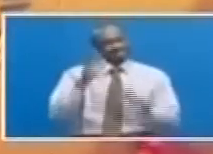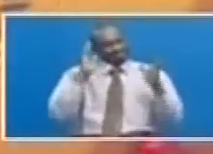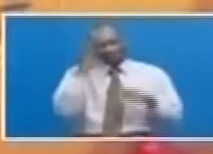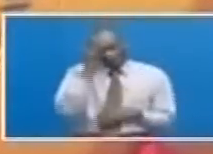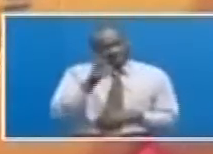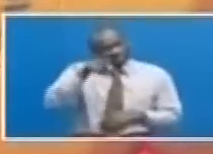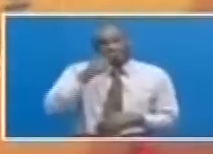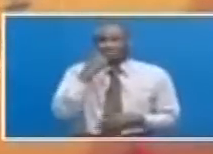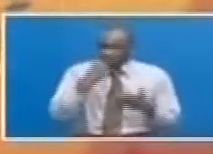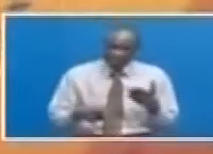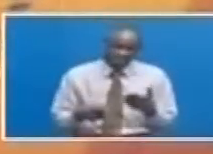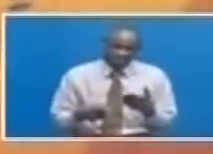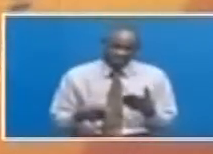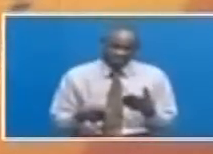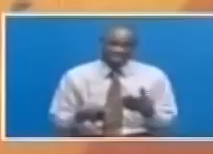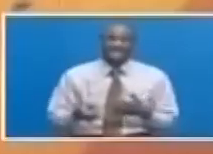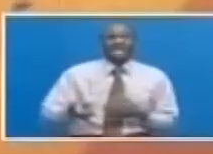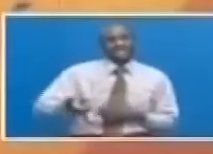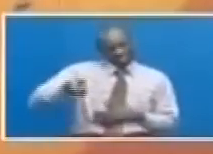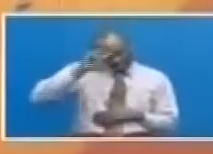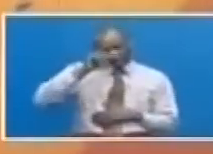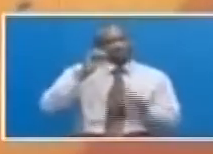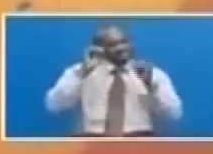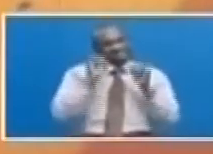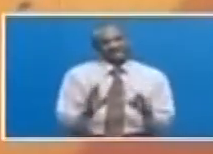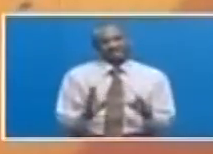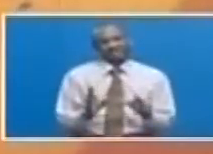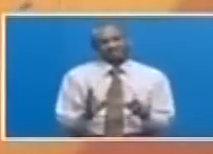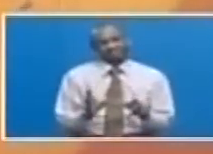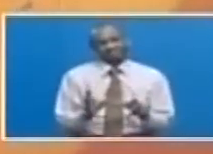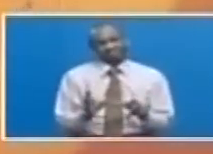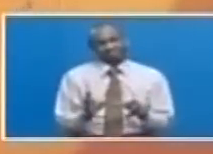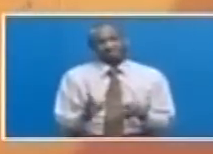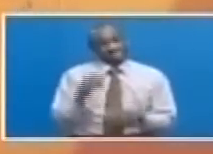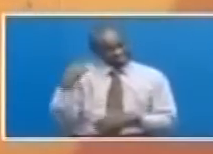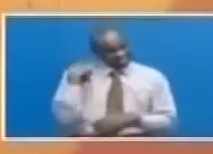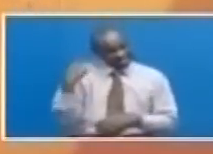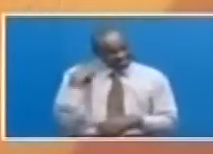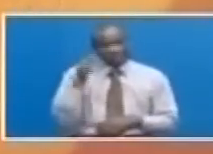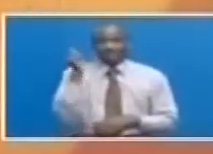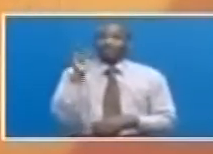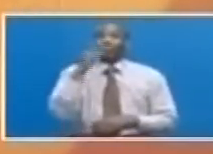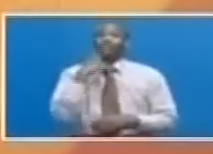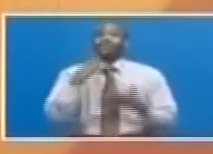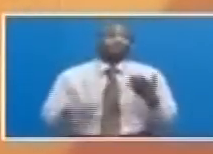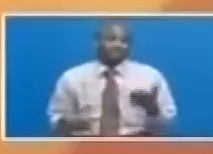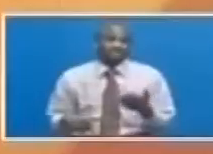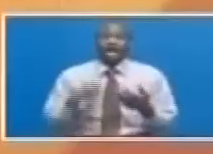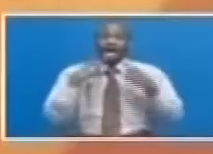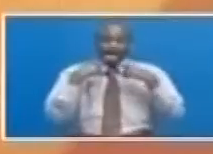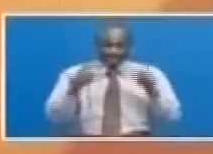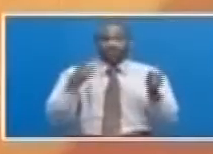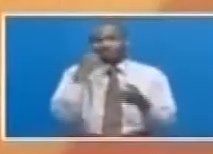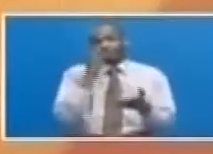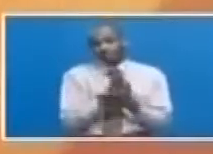msimamo wake kuhusiana na nyongeza ya mshahara wa walimu. Hapo jana Rais Uhuru Kenyatta alitangaza